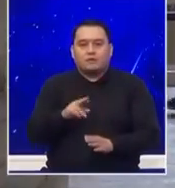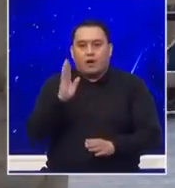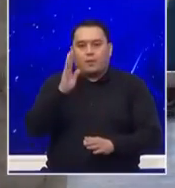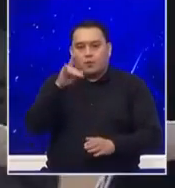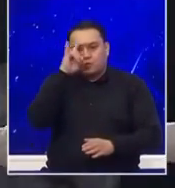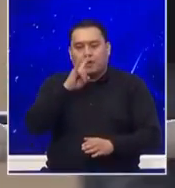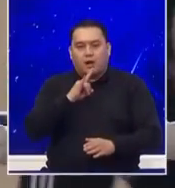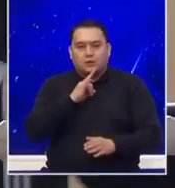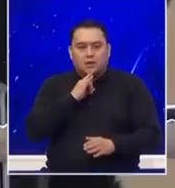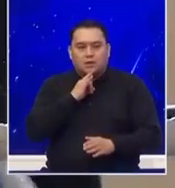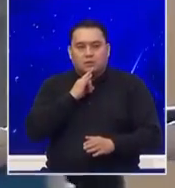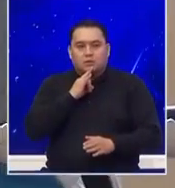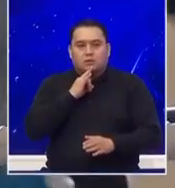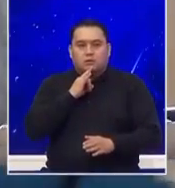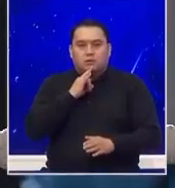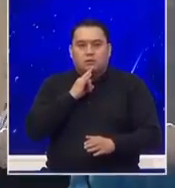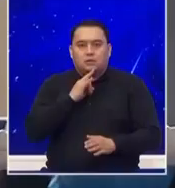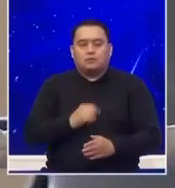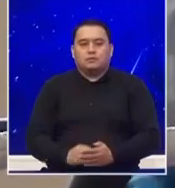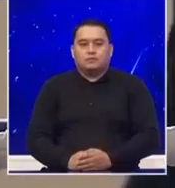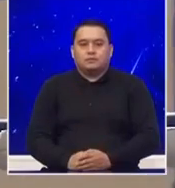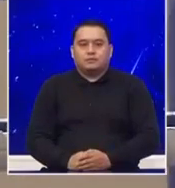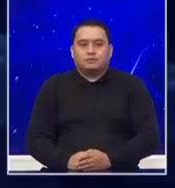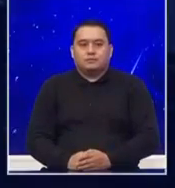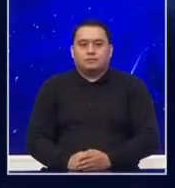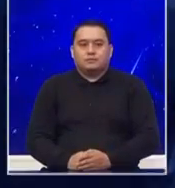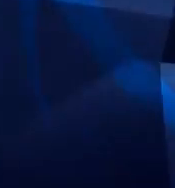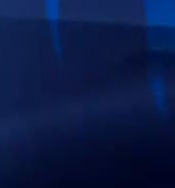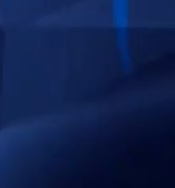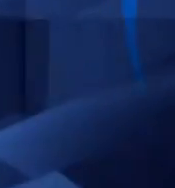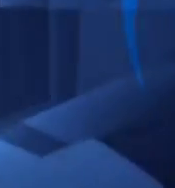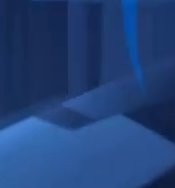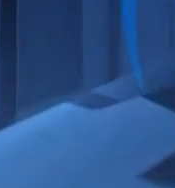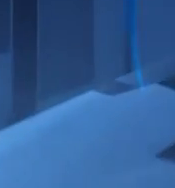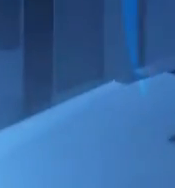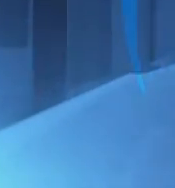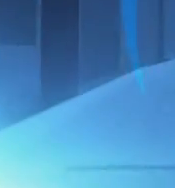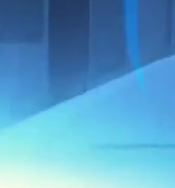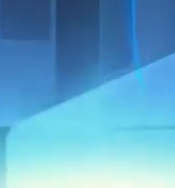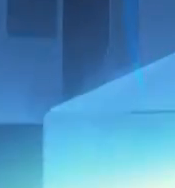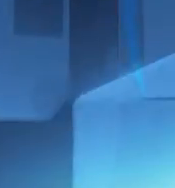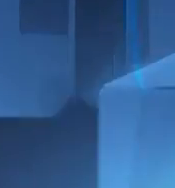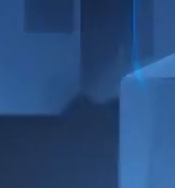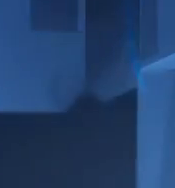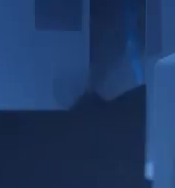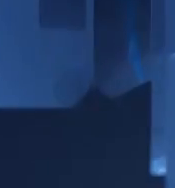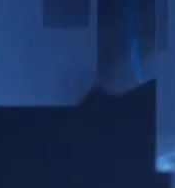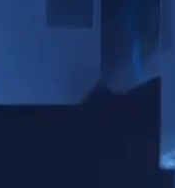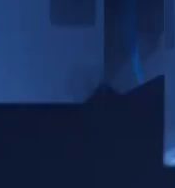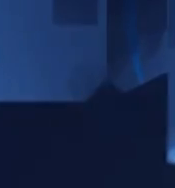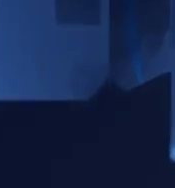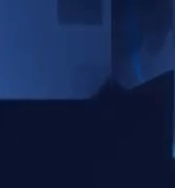чемпионат Казахстана. И, как говорится, ринг выявит сильнейшего. Алексей Цой, Жек Курманбаев, телеканал ЗТСУ.